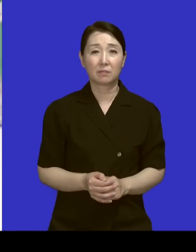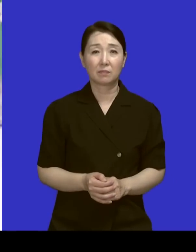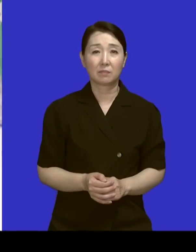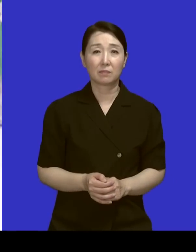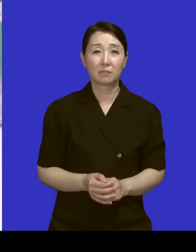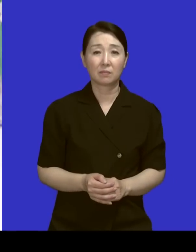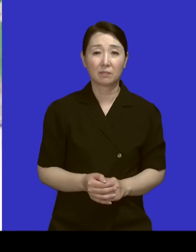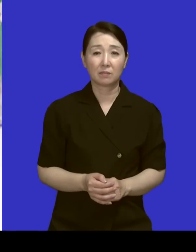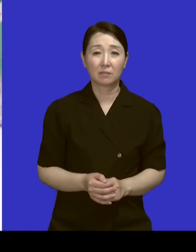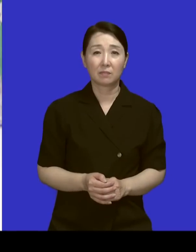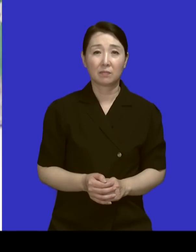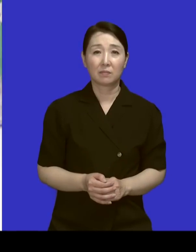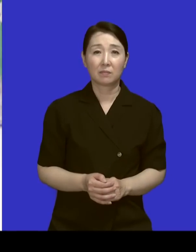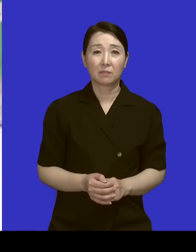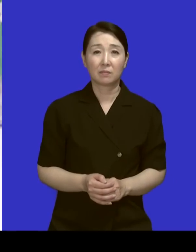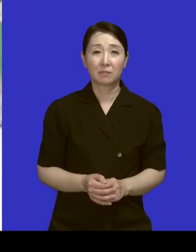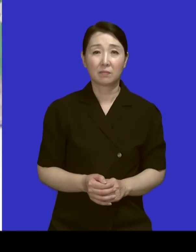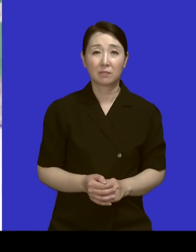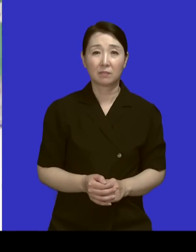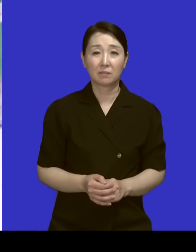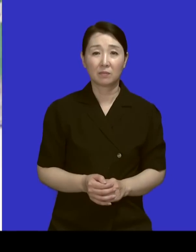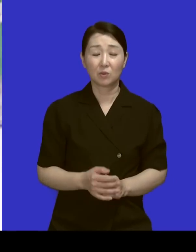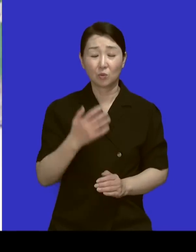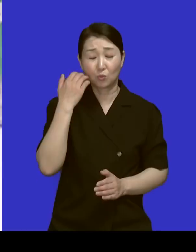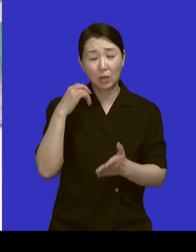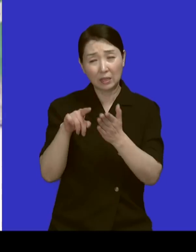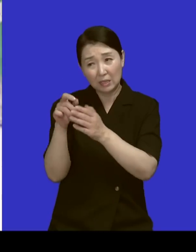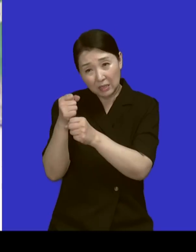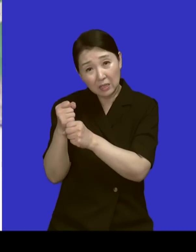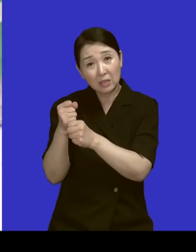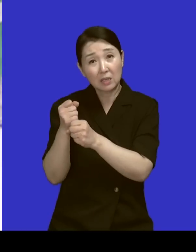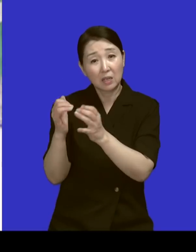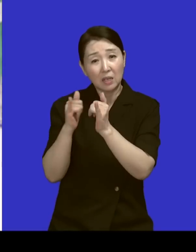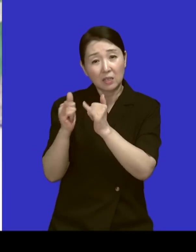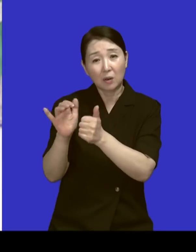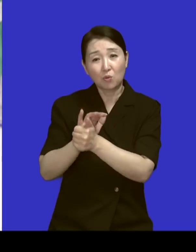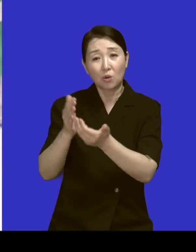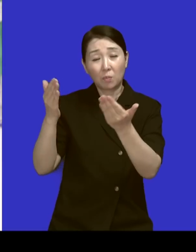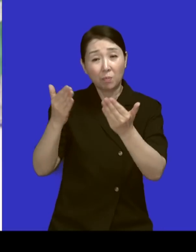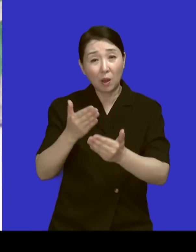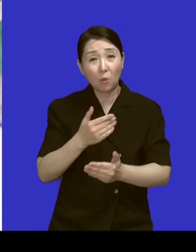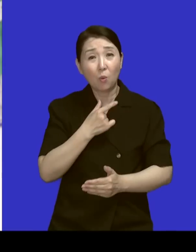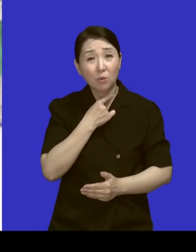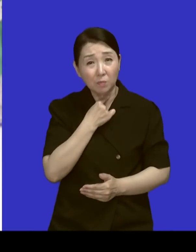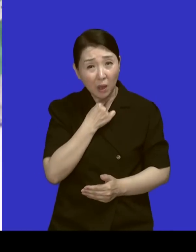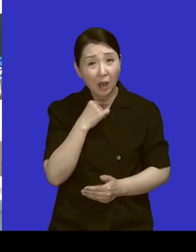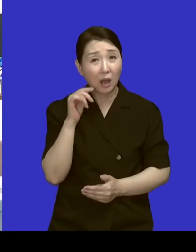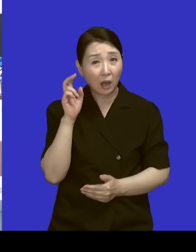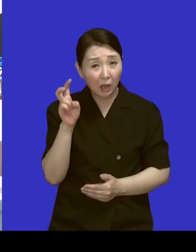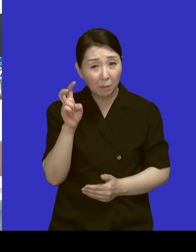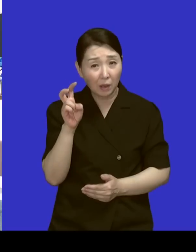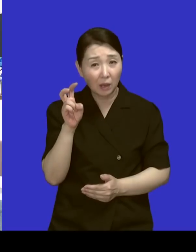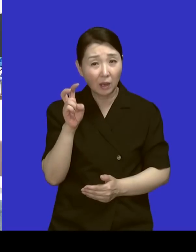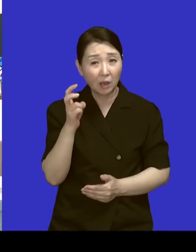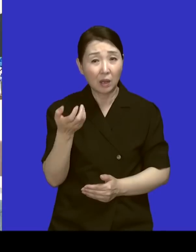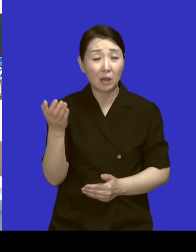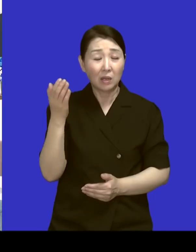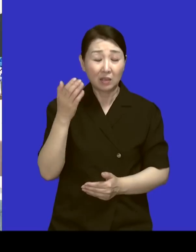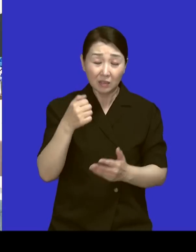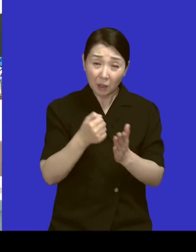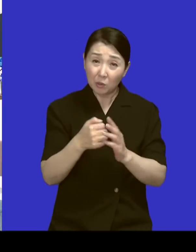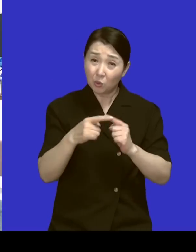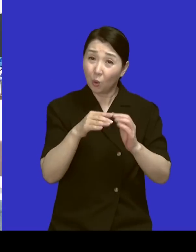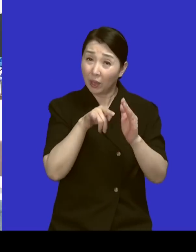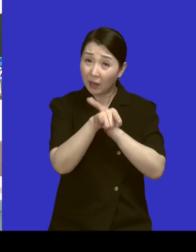그럼 그게 아무튼 누구한테 기대거나 이 사람으로 좀 위로를 받고 싶은 생각도 있었을 텐데 그래요. 그쵸. 혹시 그래서 교회를 가게